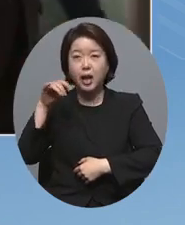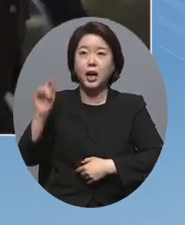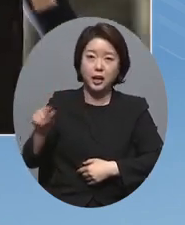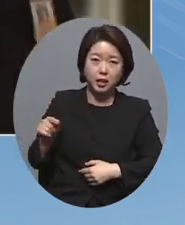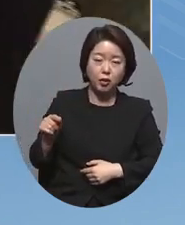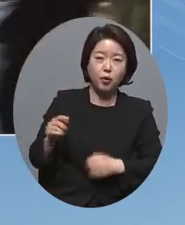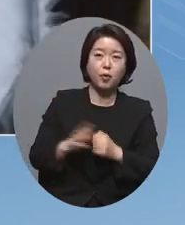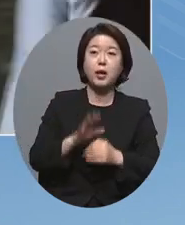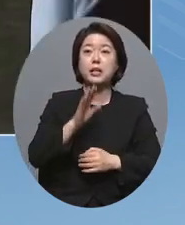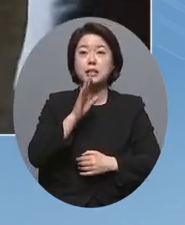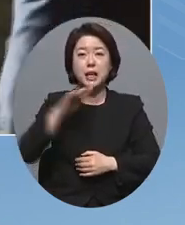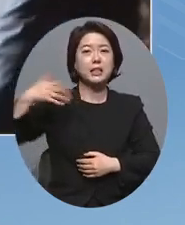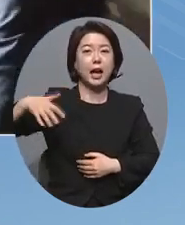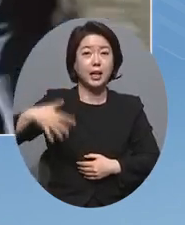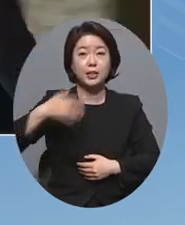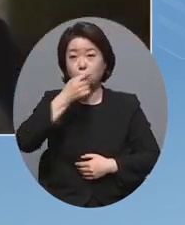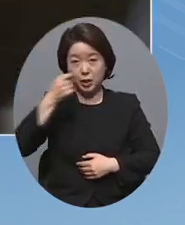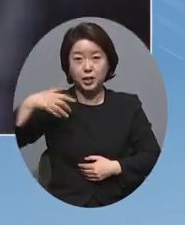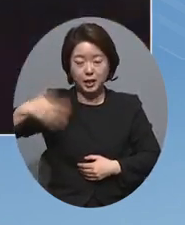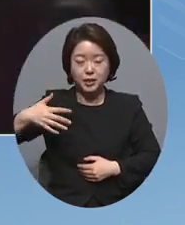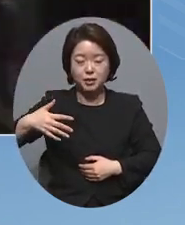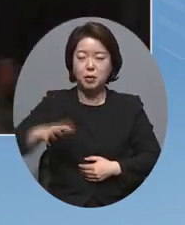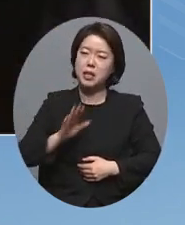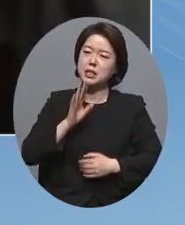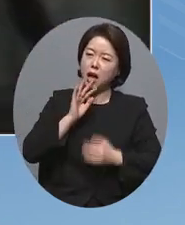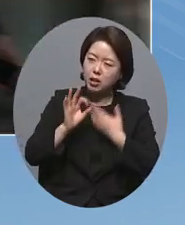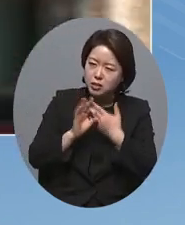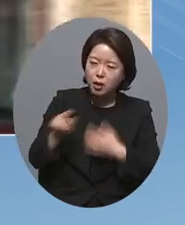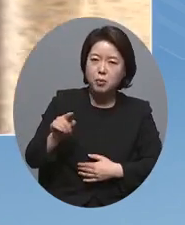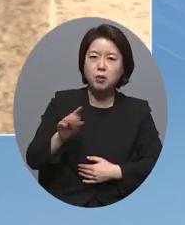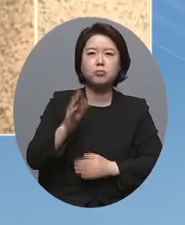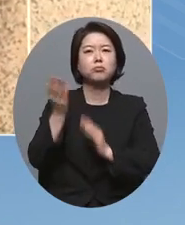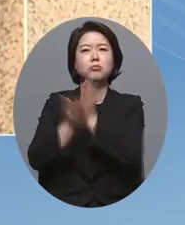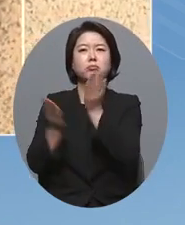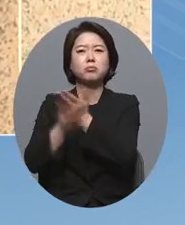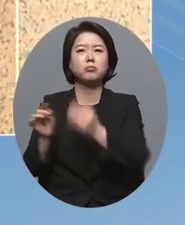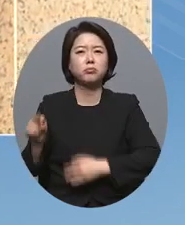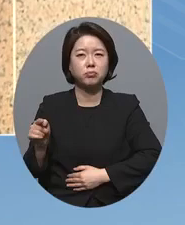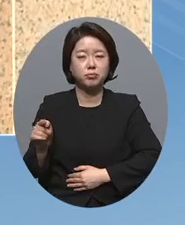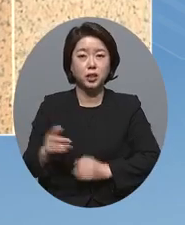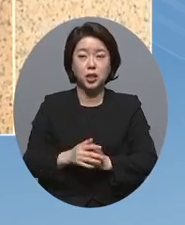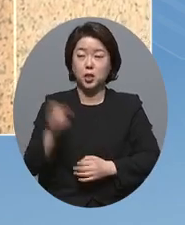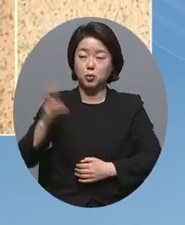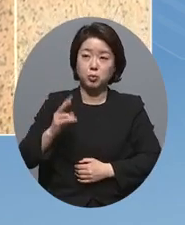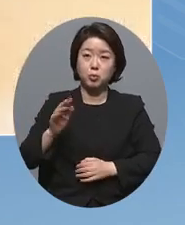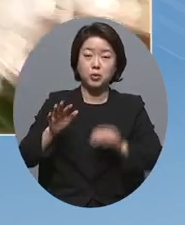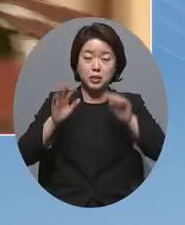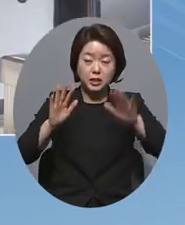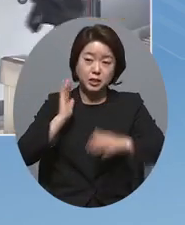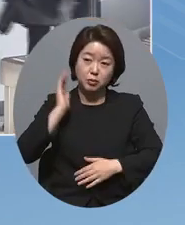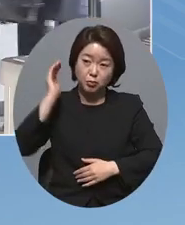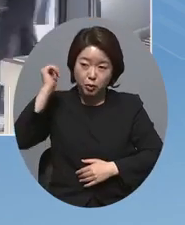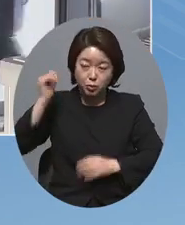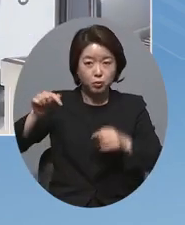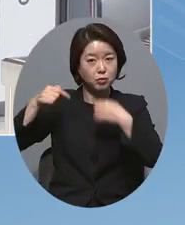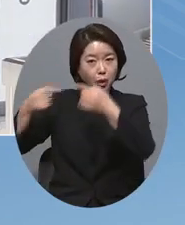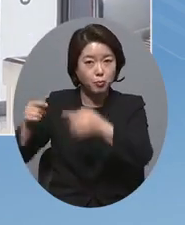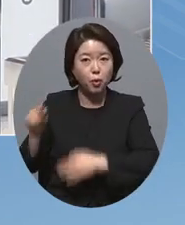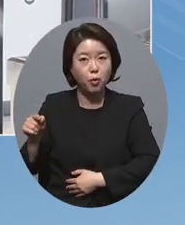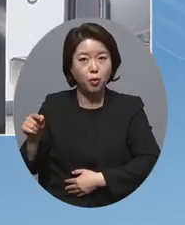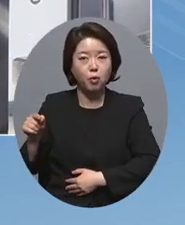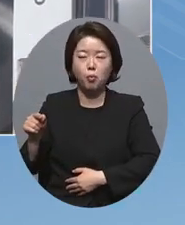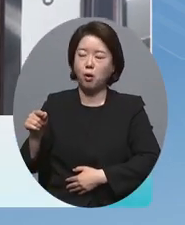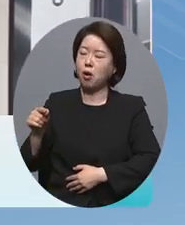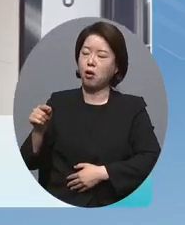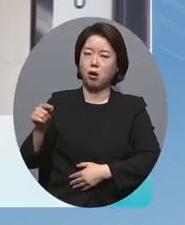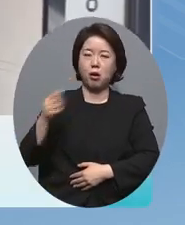건 아직 사실 그렇습니다. 사실이라면 부적절한 건데 거기에 지금 현직 대통령이 참석을 했다. 이거는 뭐 상상할 수